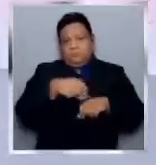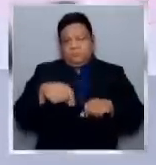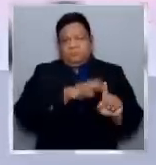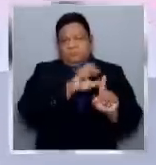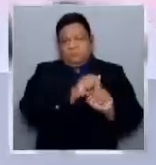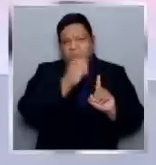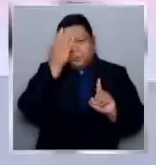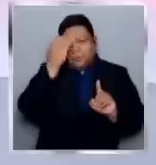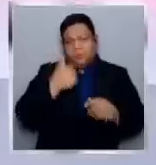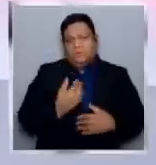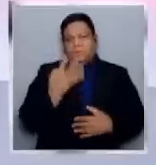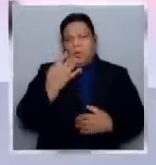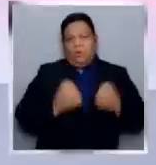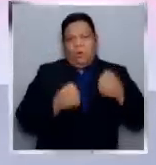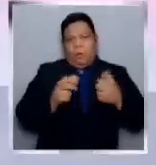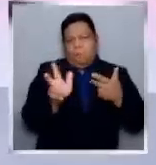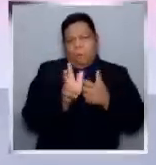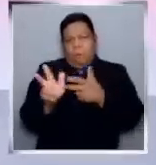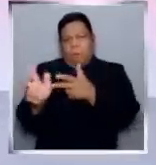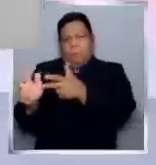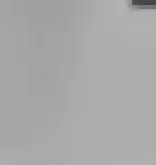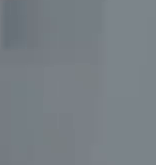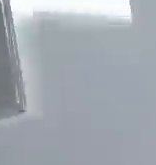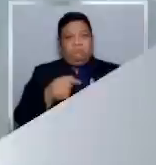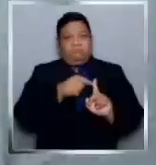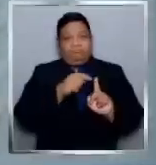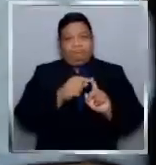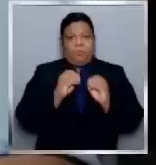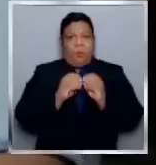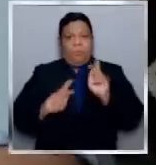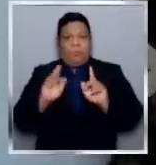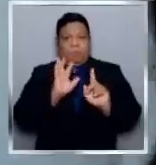na kinuyog ng taong bayan. Nakatutok si May Bermudez.